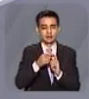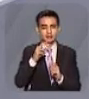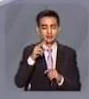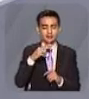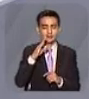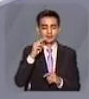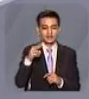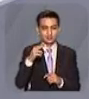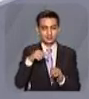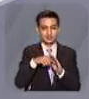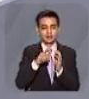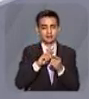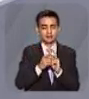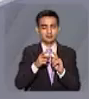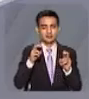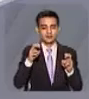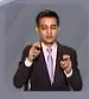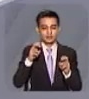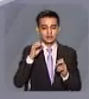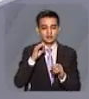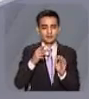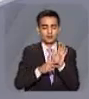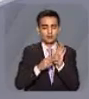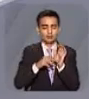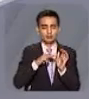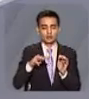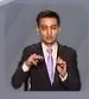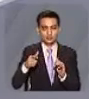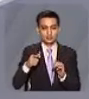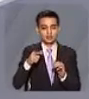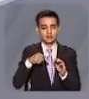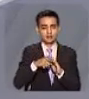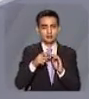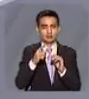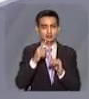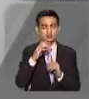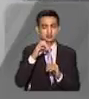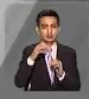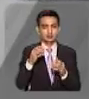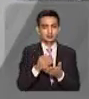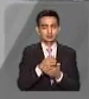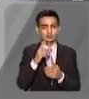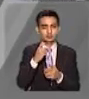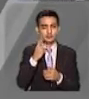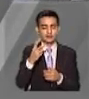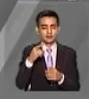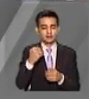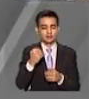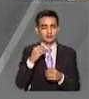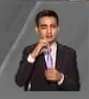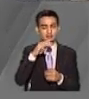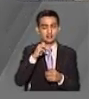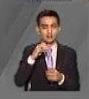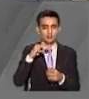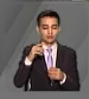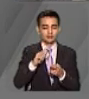полиции. Помимо этого, еще 80 миллионов израсходуют на расширение штата службы 102. Из них 35 миллионов